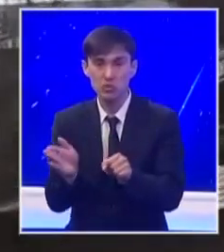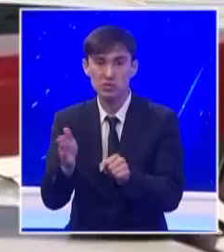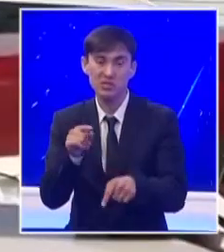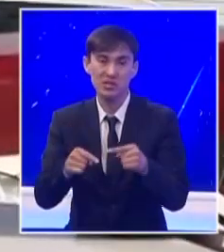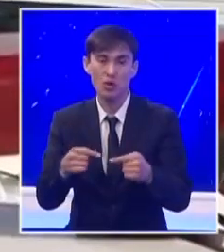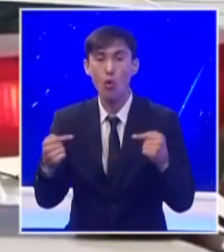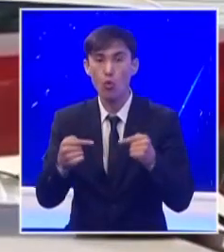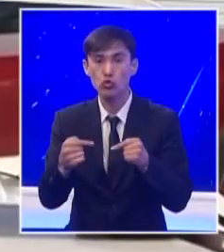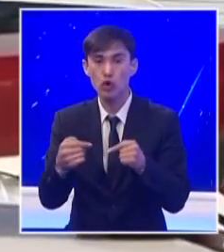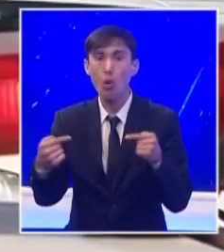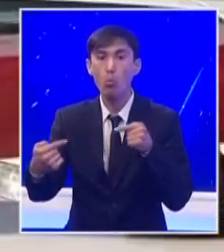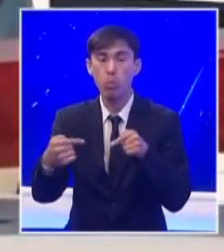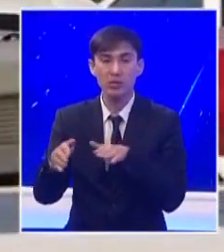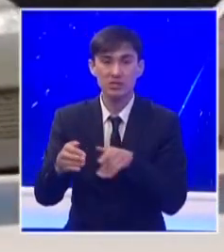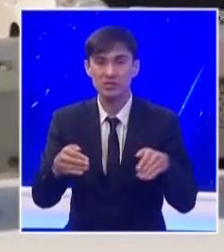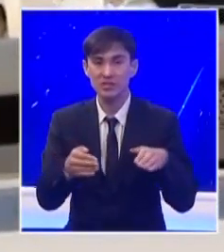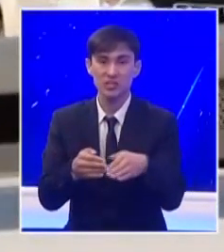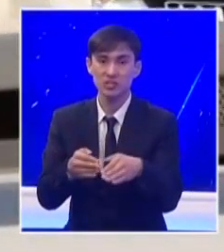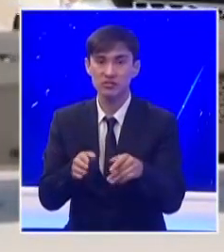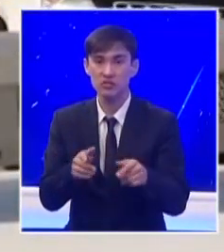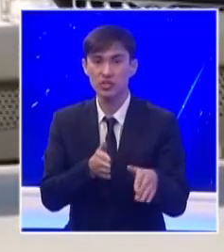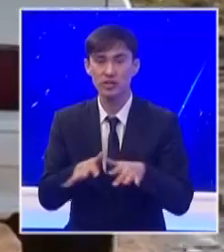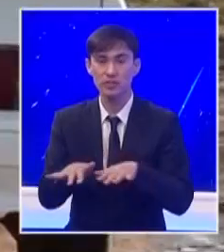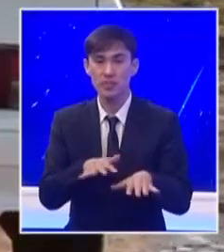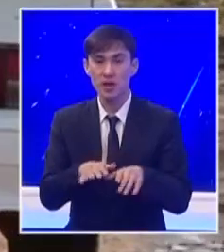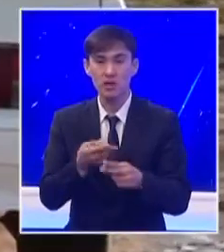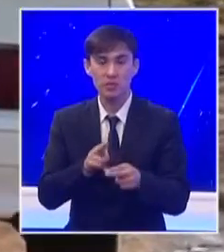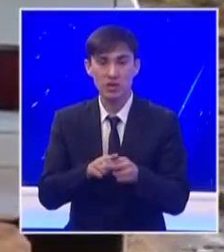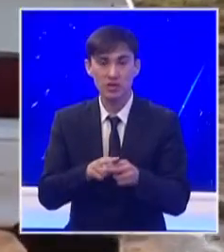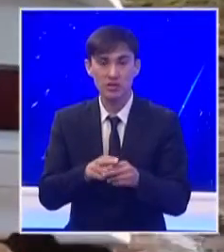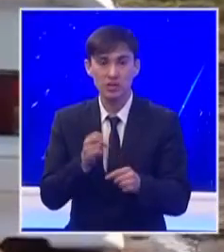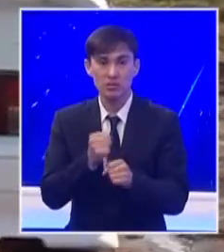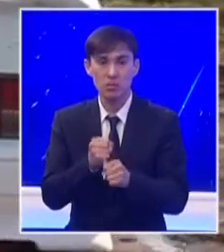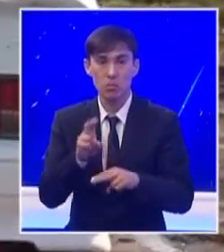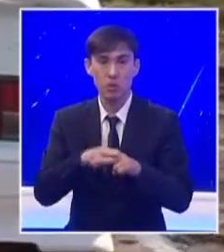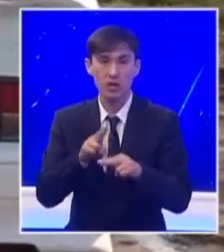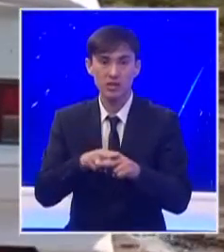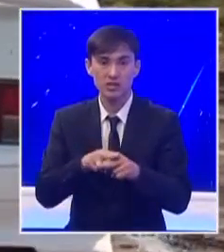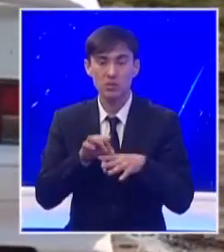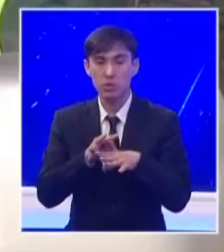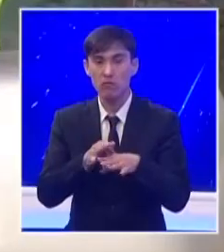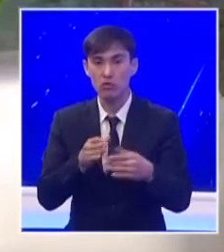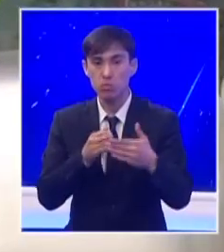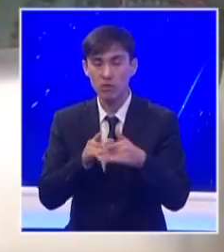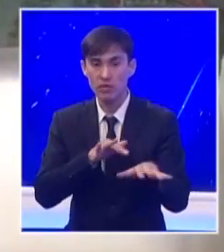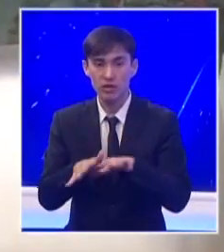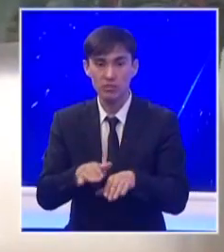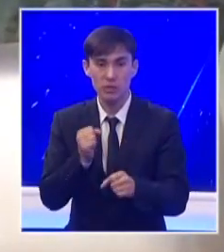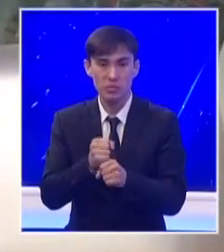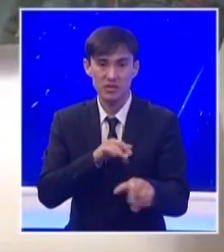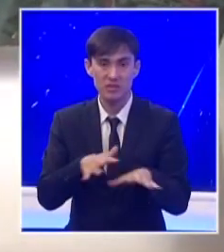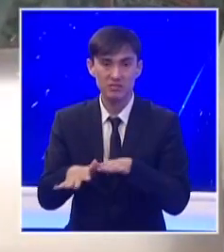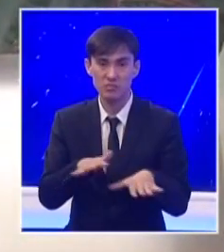или и того хуже по полосе встречного движения. В рамках этой отработки наряды патрульной полиции проводят профилактику и